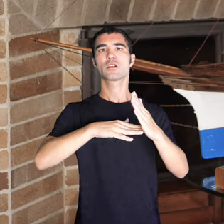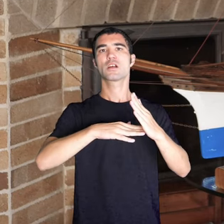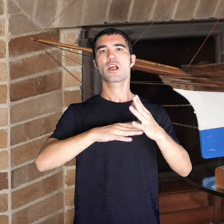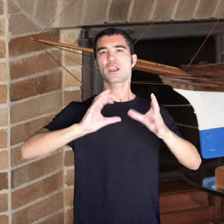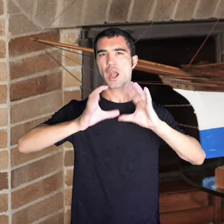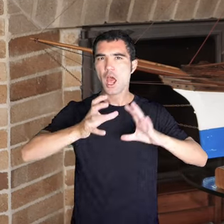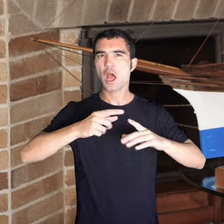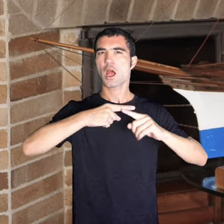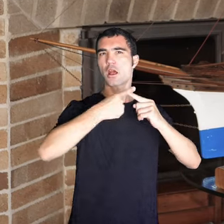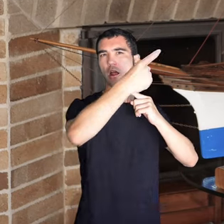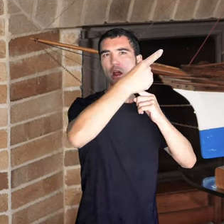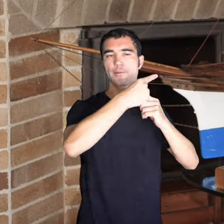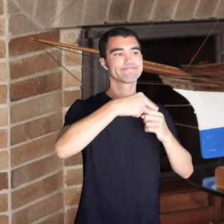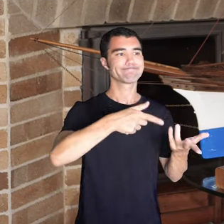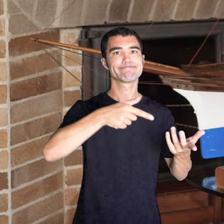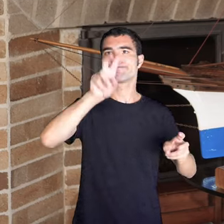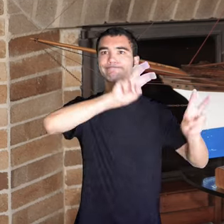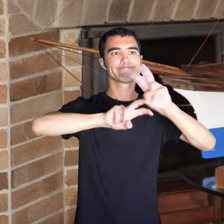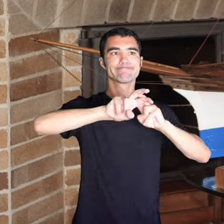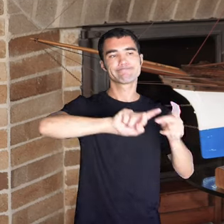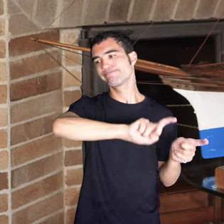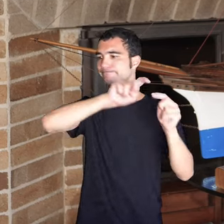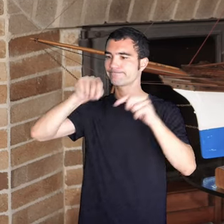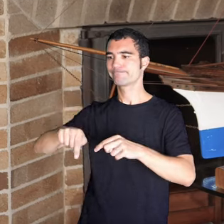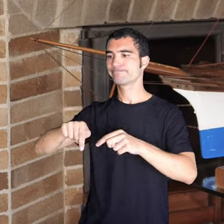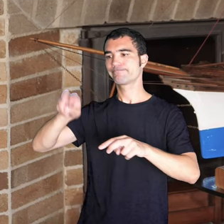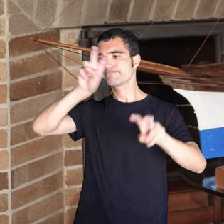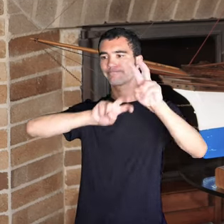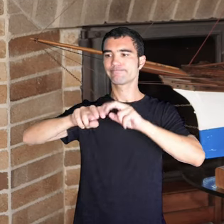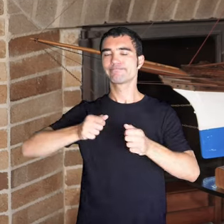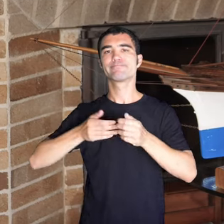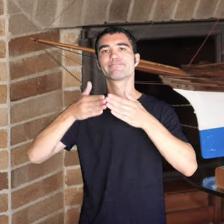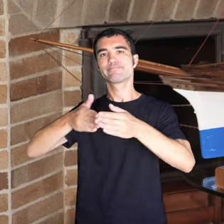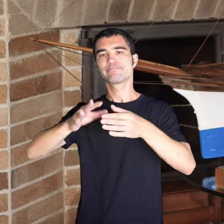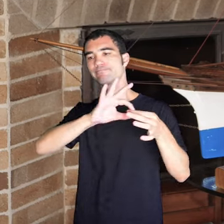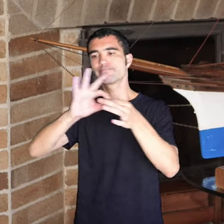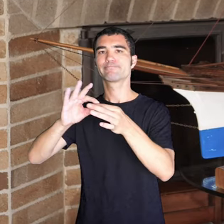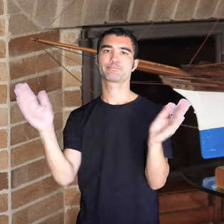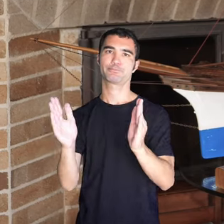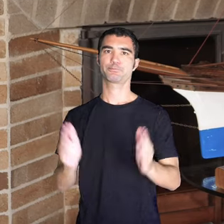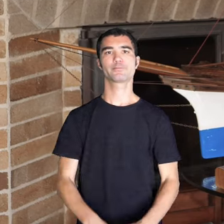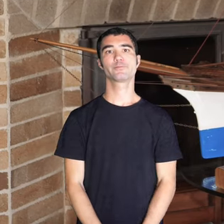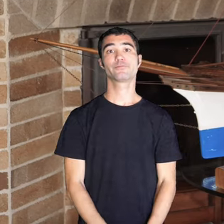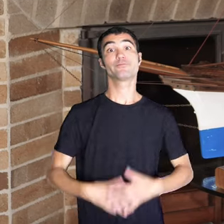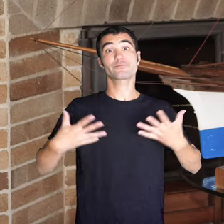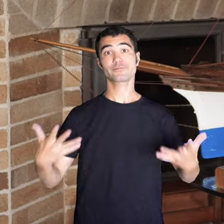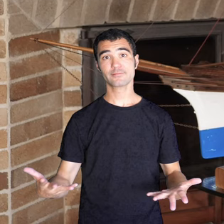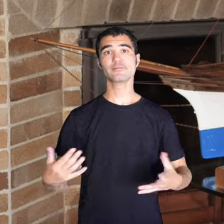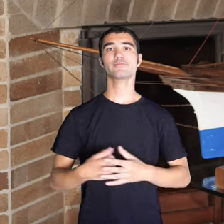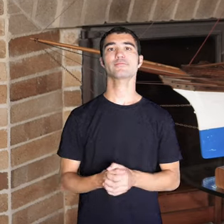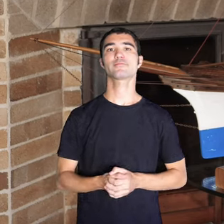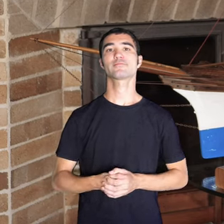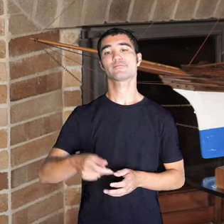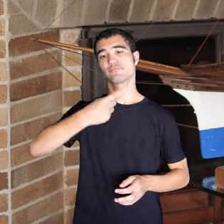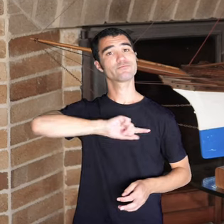pues, varen haver de cercar o dedicar-se a feines ja de barcos més petits. I així